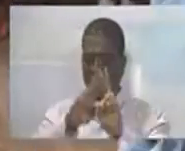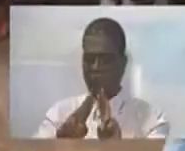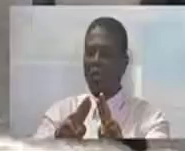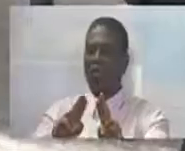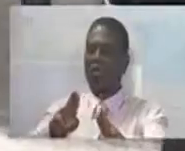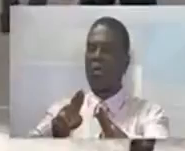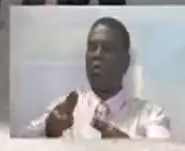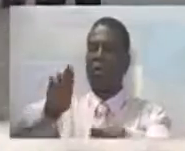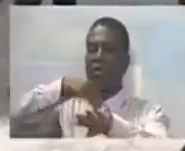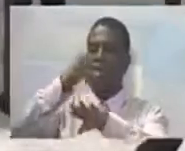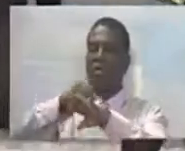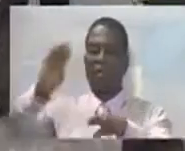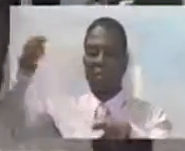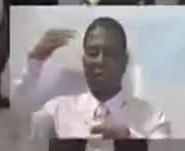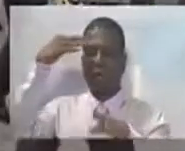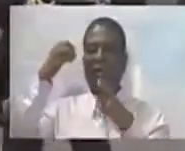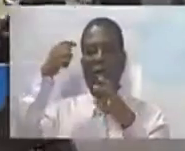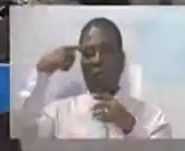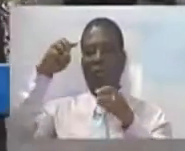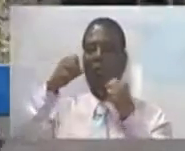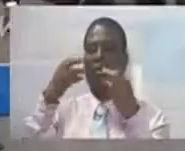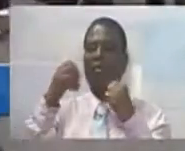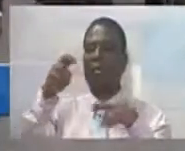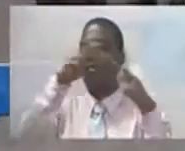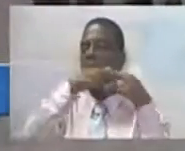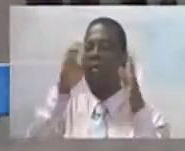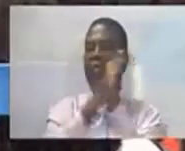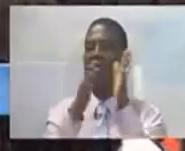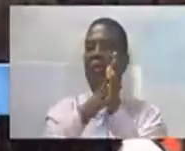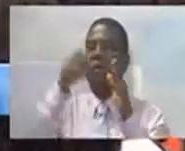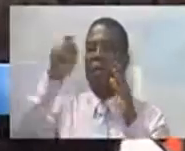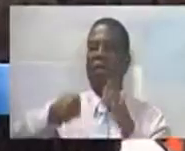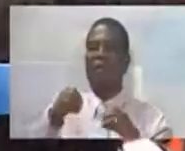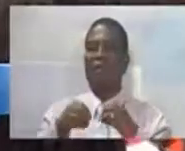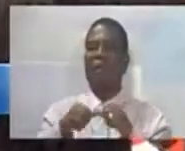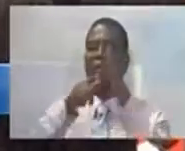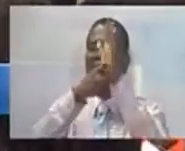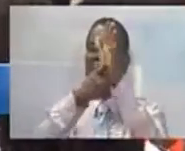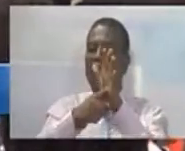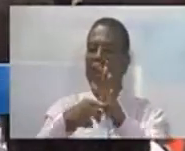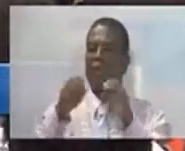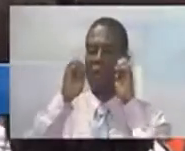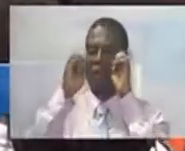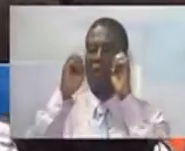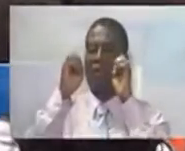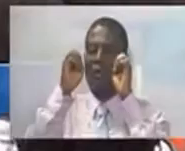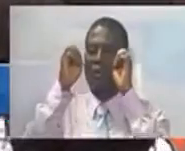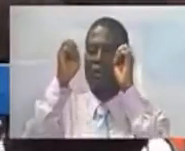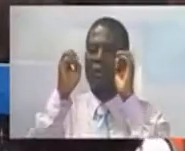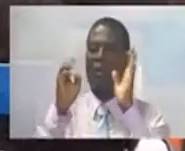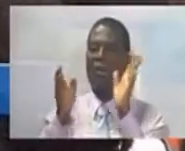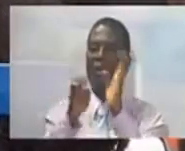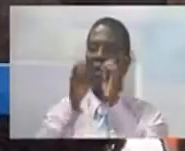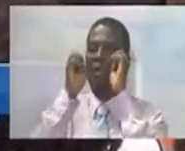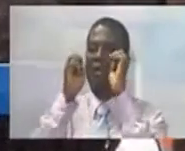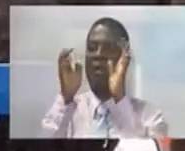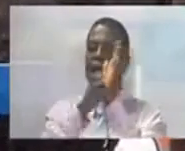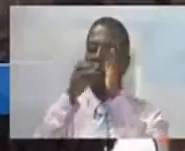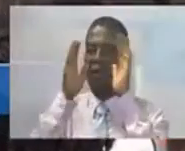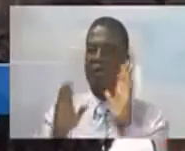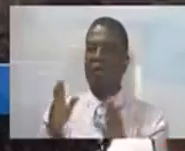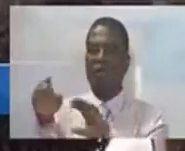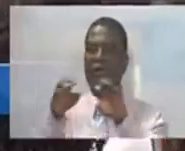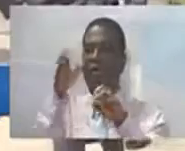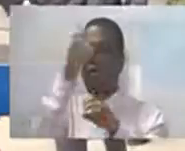instructions ministérielles. Pour de nombreux responsables d'école, il faut inculquer aux apprenants l'importance du salut aux couleurs afin de faire